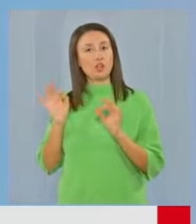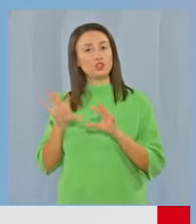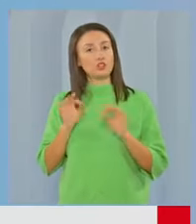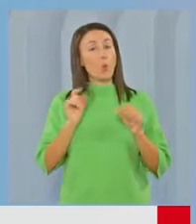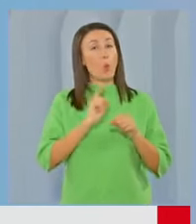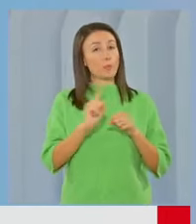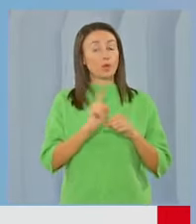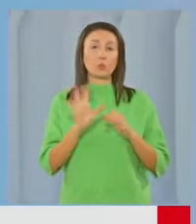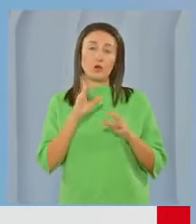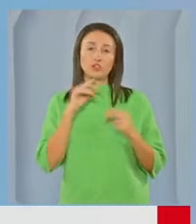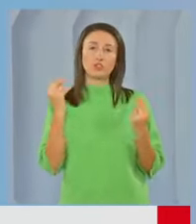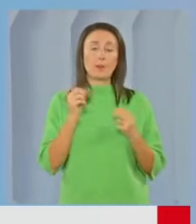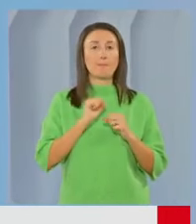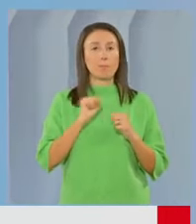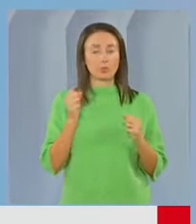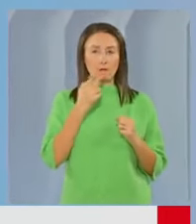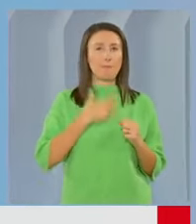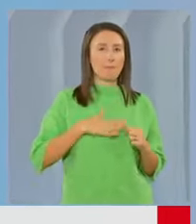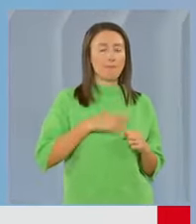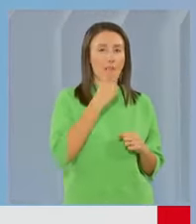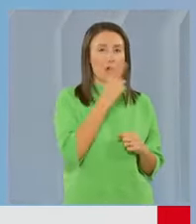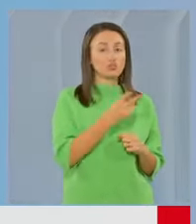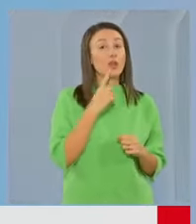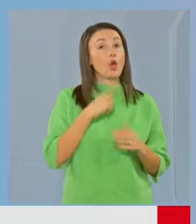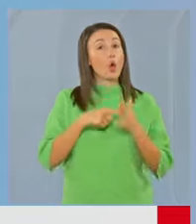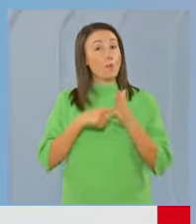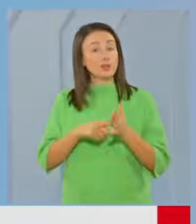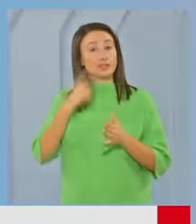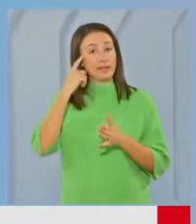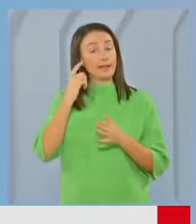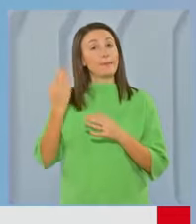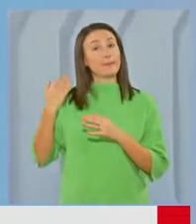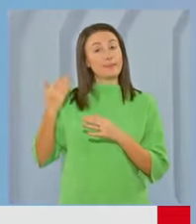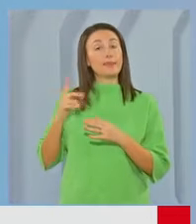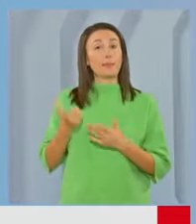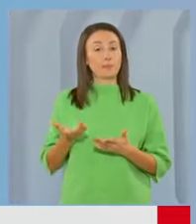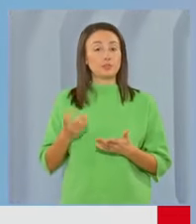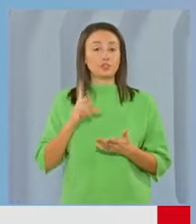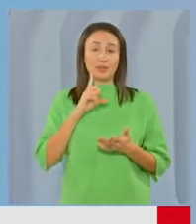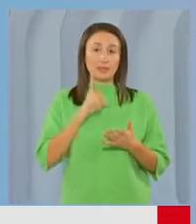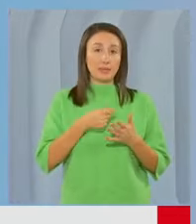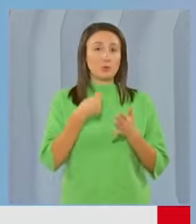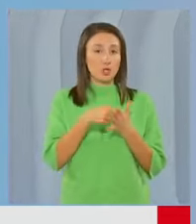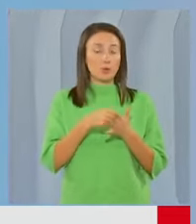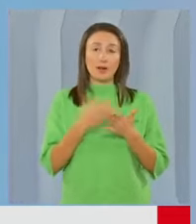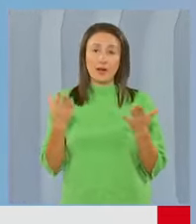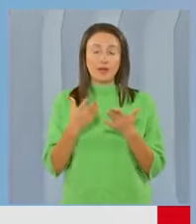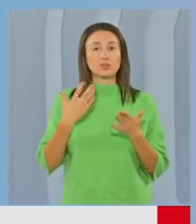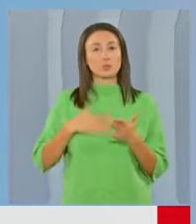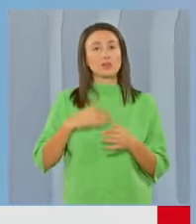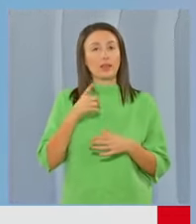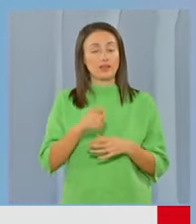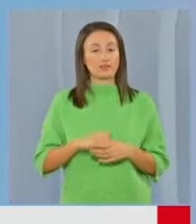obiectul care poate făcea cel mai puternic cu ochiul ar fi asta o recomandare să ne gândim din timp ce ar trebui să cumpărăm care sunt tendințele